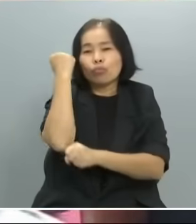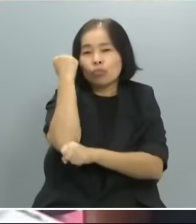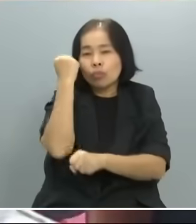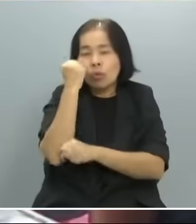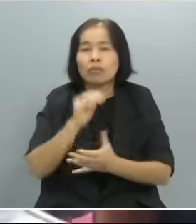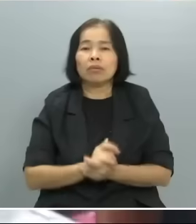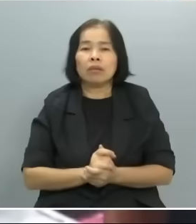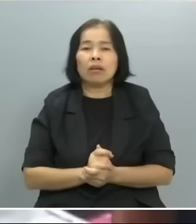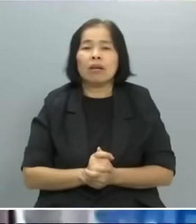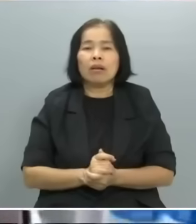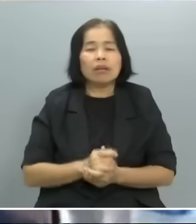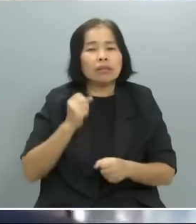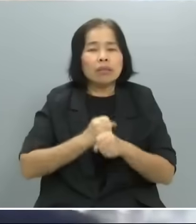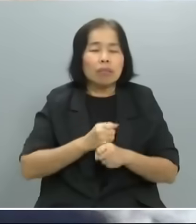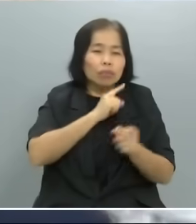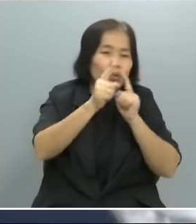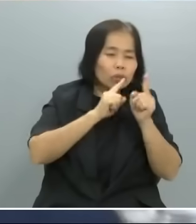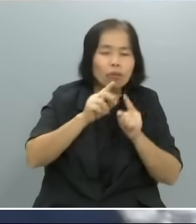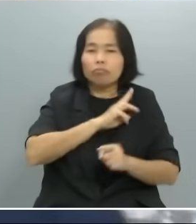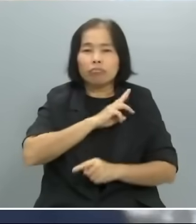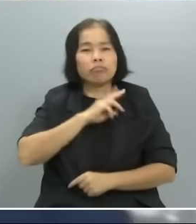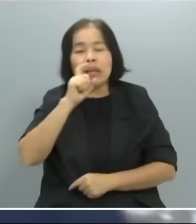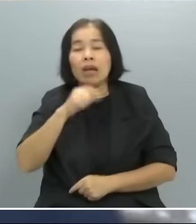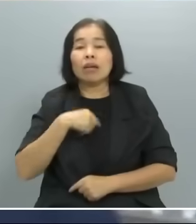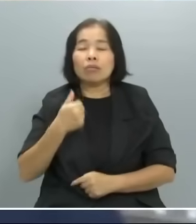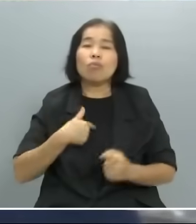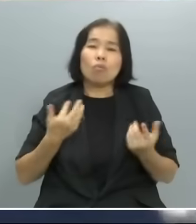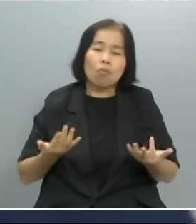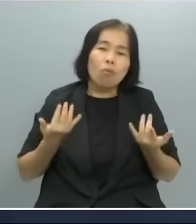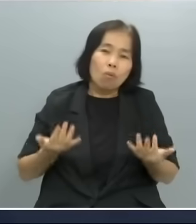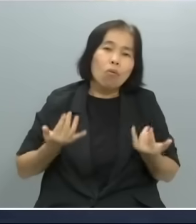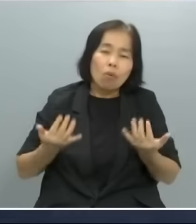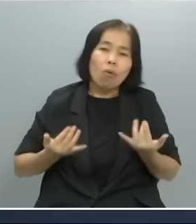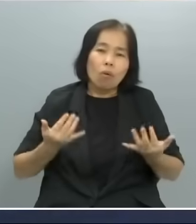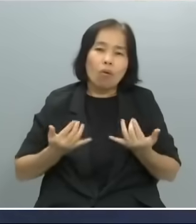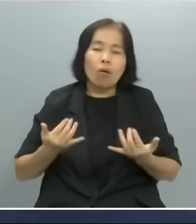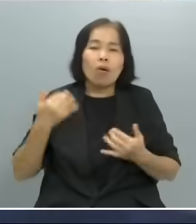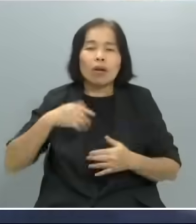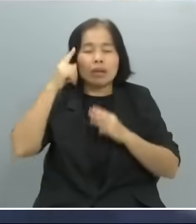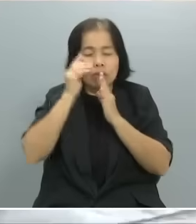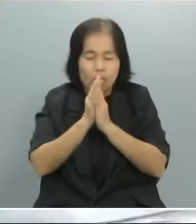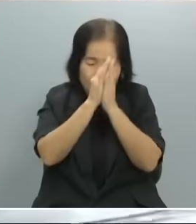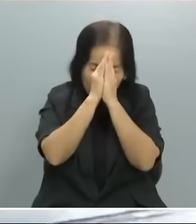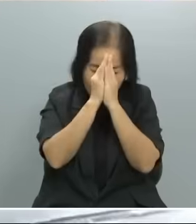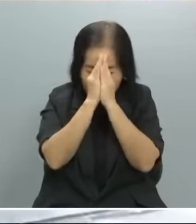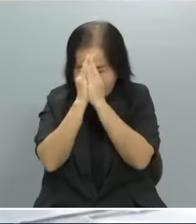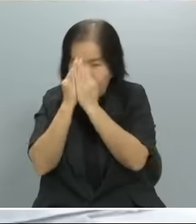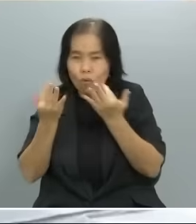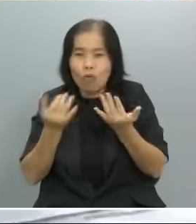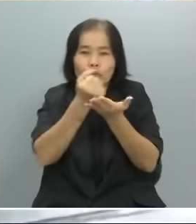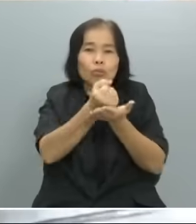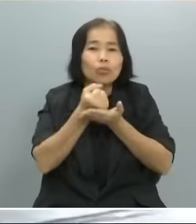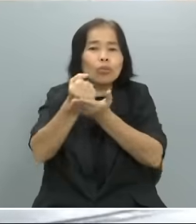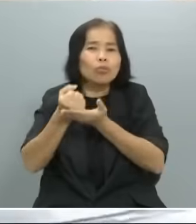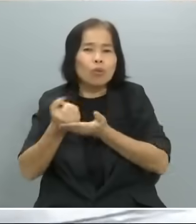คงไม่สามารถไปเดินเรื่องเองได้สิ่งที่ทำได้ตอนนี้ก็คือพ่อกับแม่บอกว่ากราบไหว้สิ่งศักดิ์สิทธิ์ขอให้ช่วยเรื่องการ